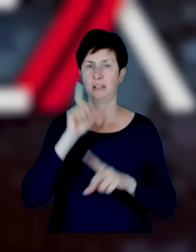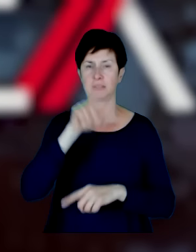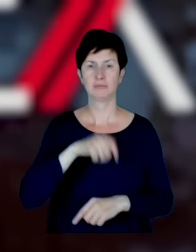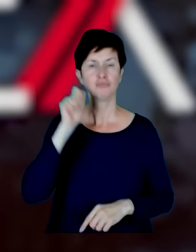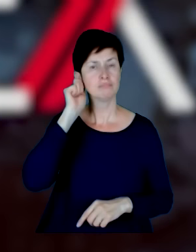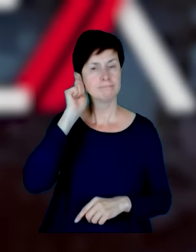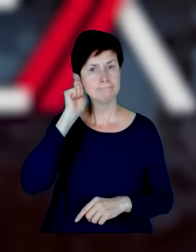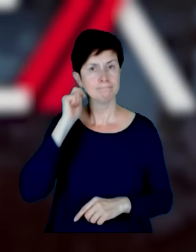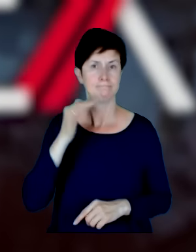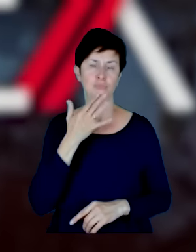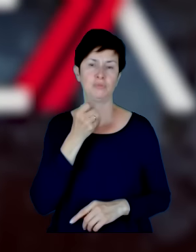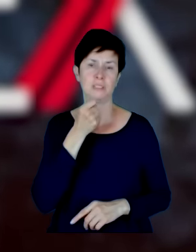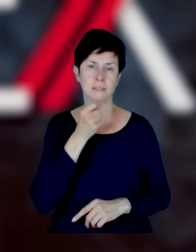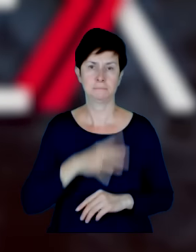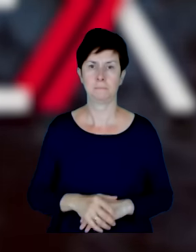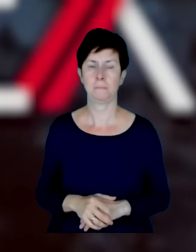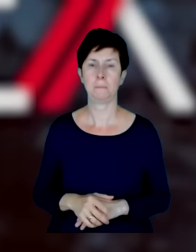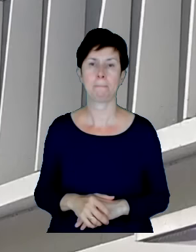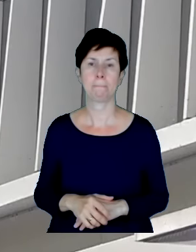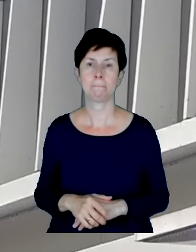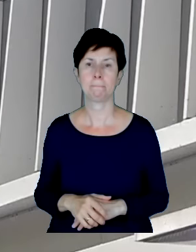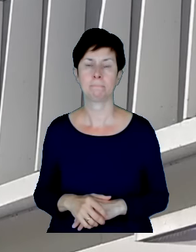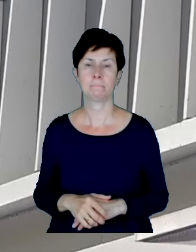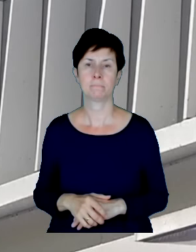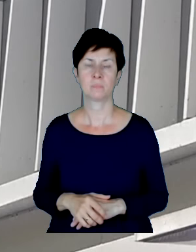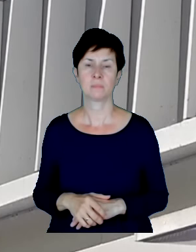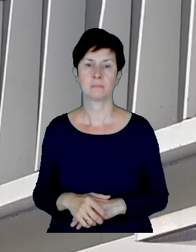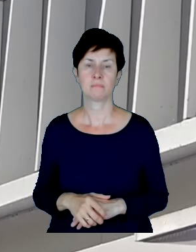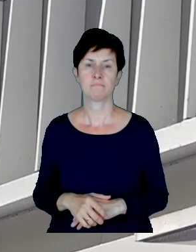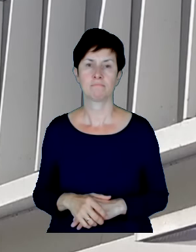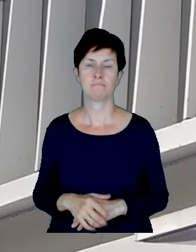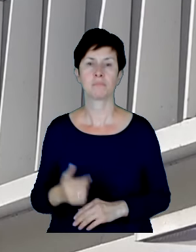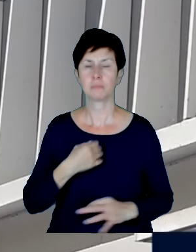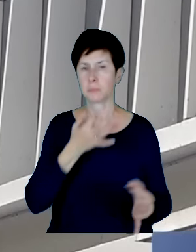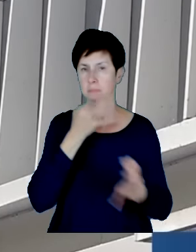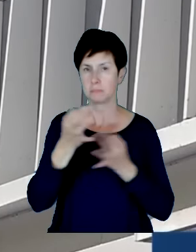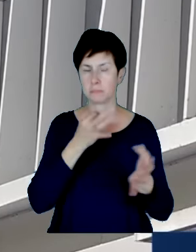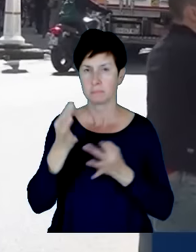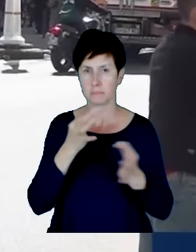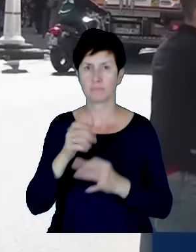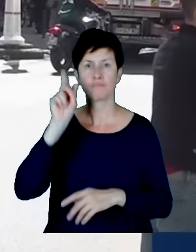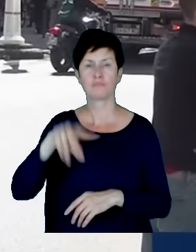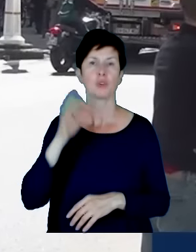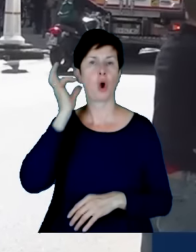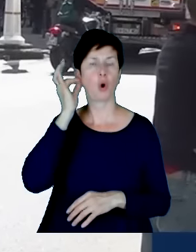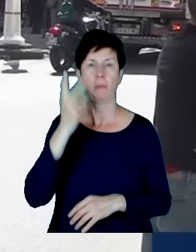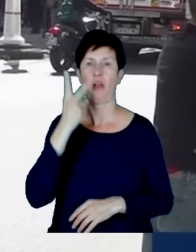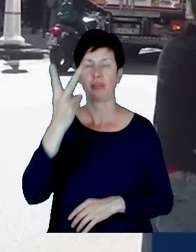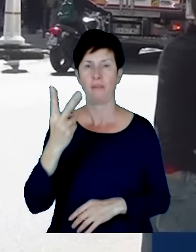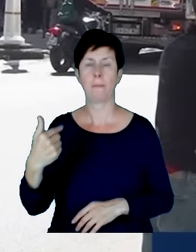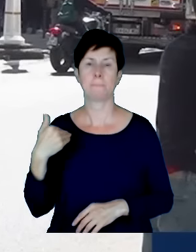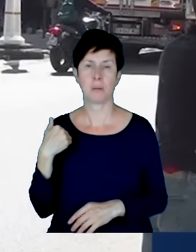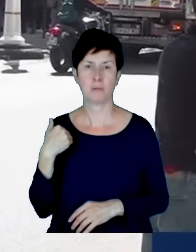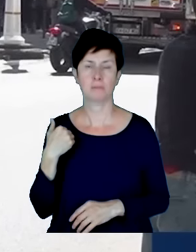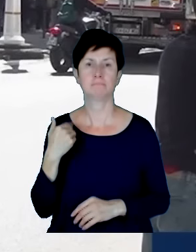przesłuchana ale odpiera zarzuty O molestowanie śledczy przesłuchali aktora w związku z zeznaniami dwóch kobiet do molestowania miało dojść na